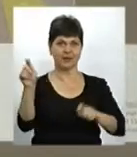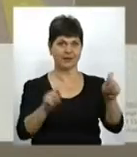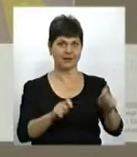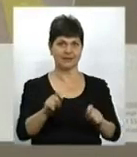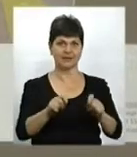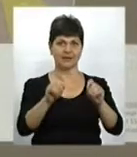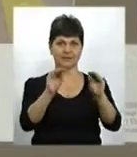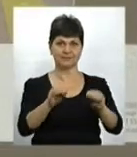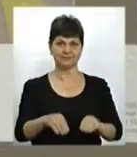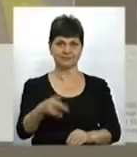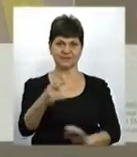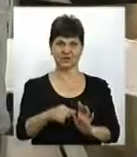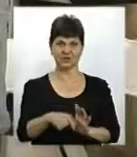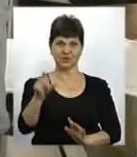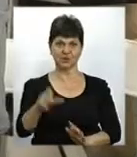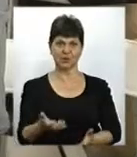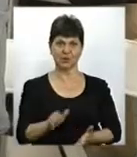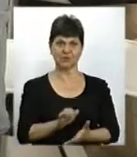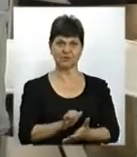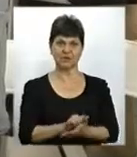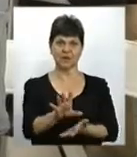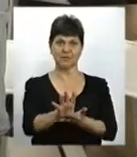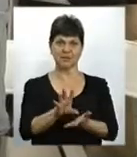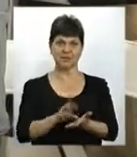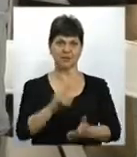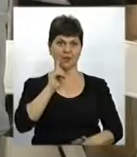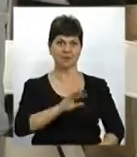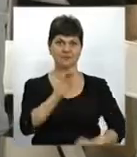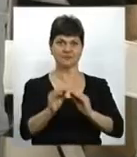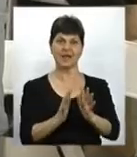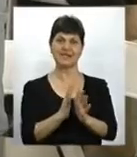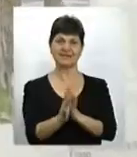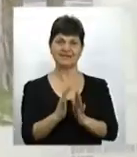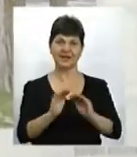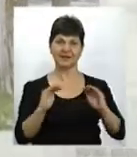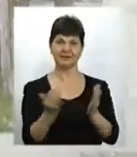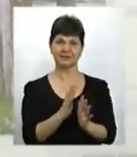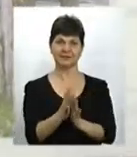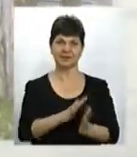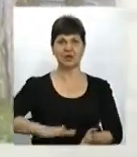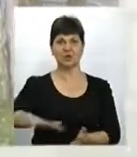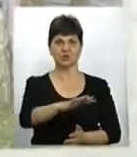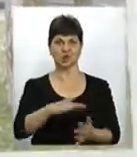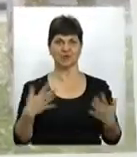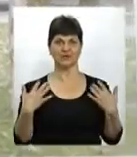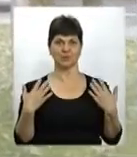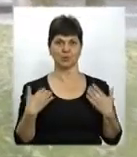складі 26 осіб познайомилися з прикладами облаштування скверів, парків та зон